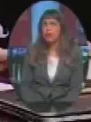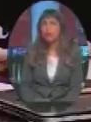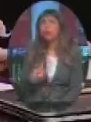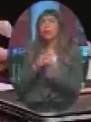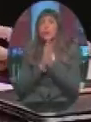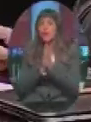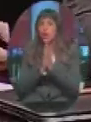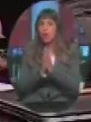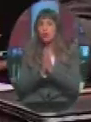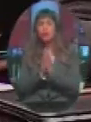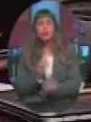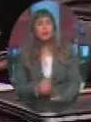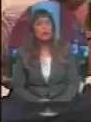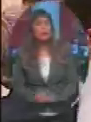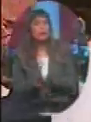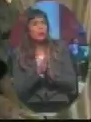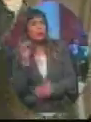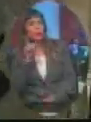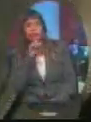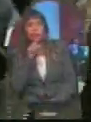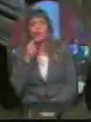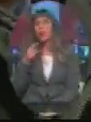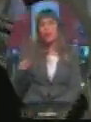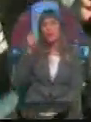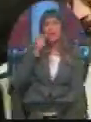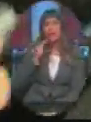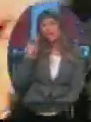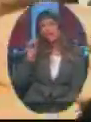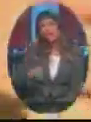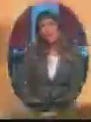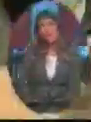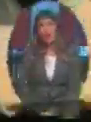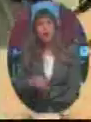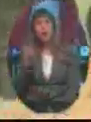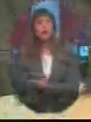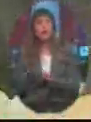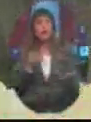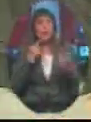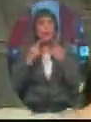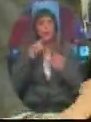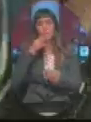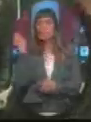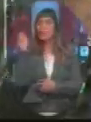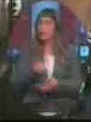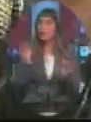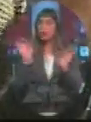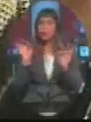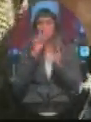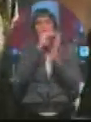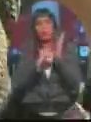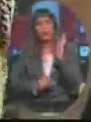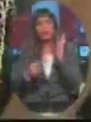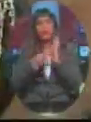מבקש. דודי, אני קורא לך לסדר פעם שנייה. ואתה עבריין צעצוע, אז מה? רטאס עצמו זומן לדיון, אך הגיב שלא יגיע, בין שלל נימוקיו העובדה